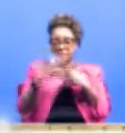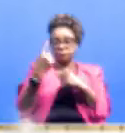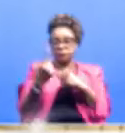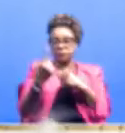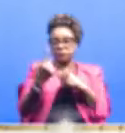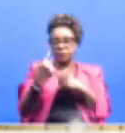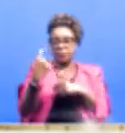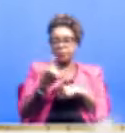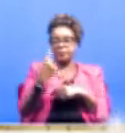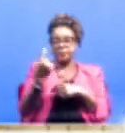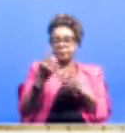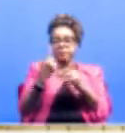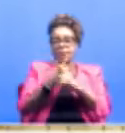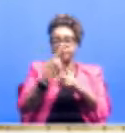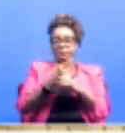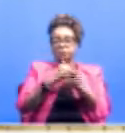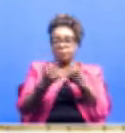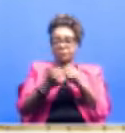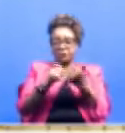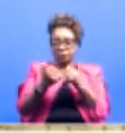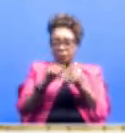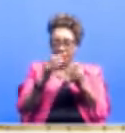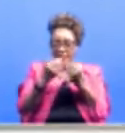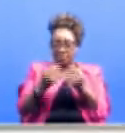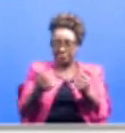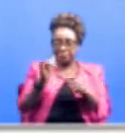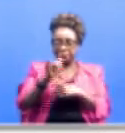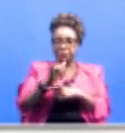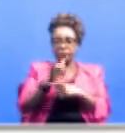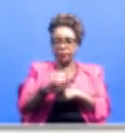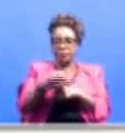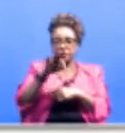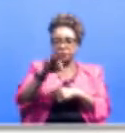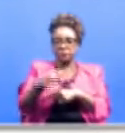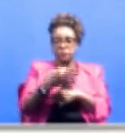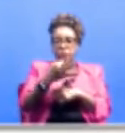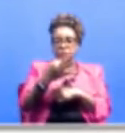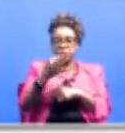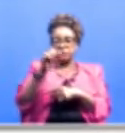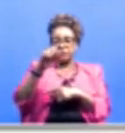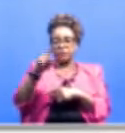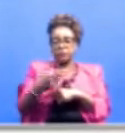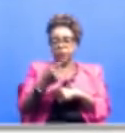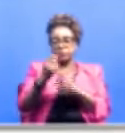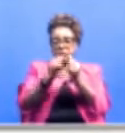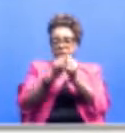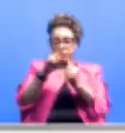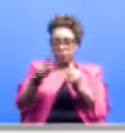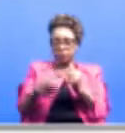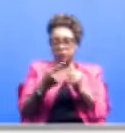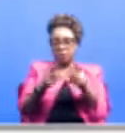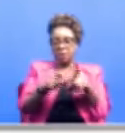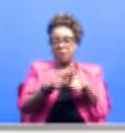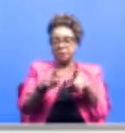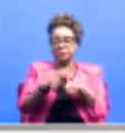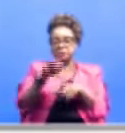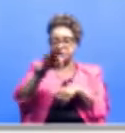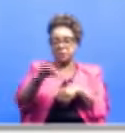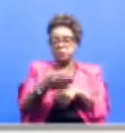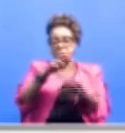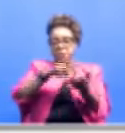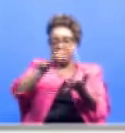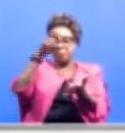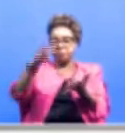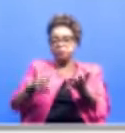mashindano mbalimbali alivunja rekodi katika mbio Za Mita 3000 m 5000 m 10000 na kadhalika kuruka